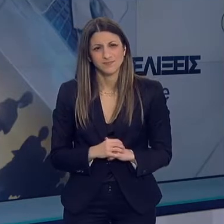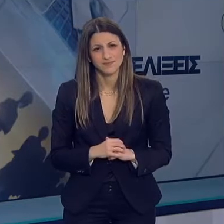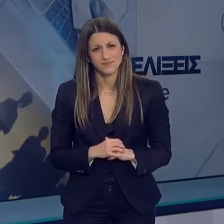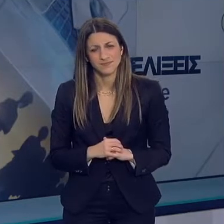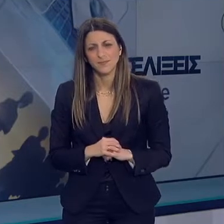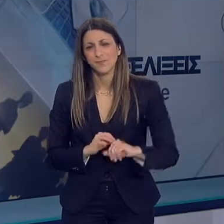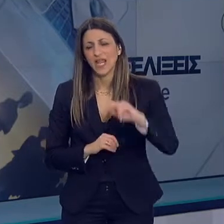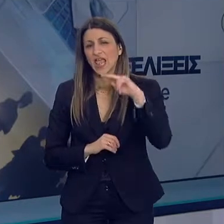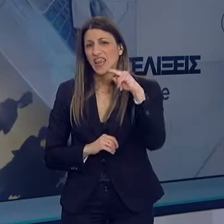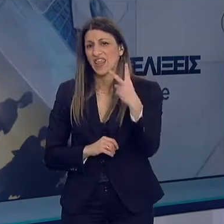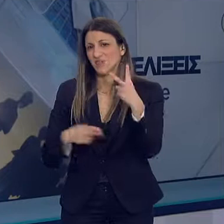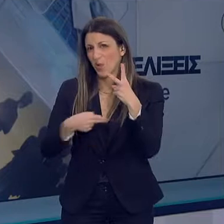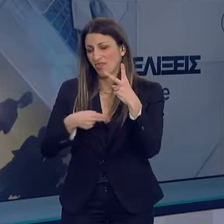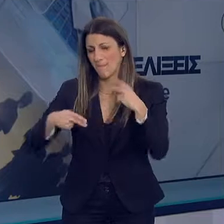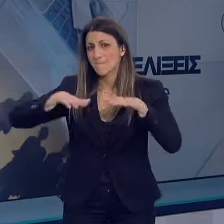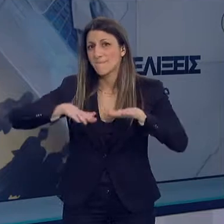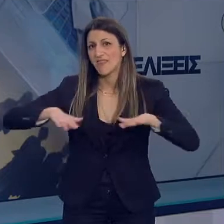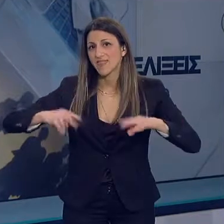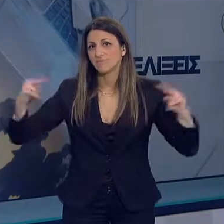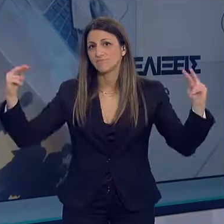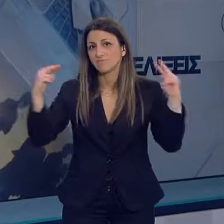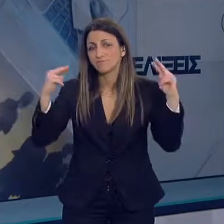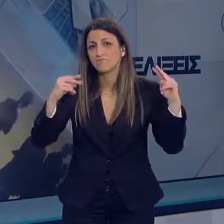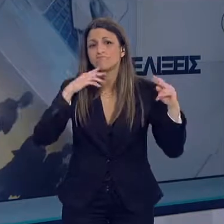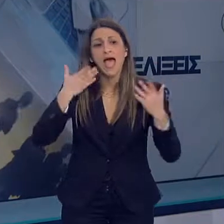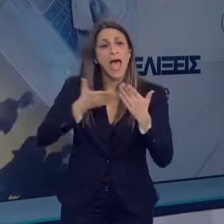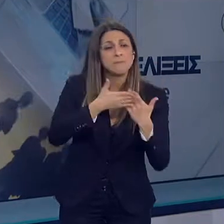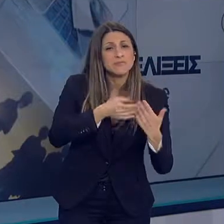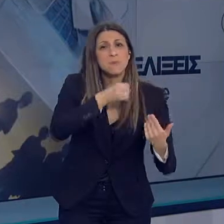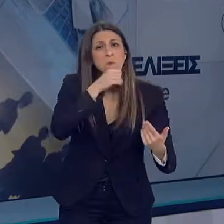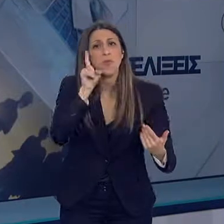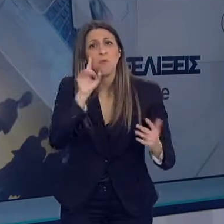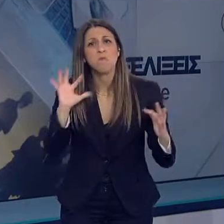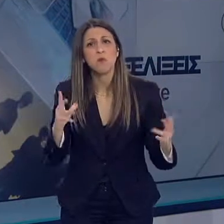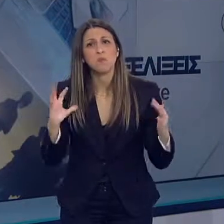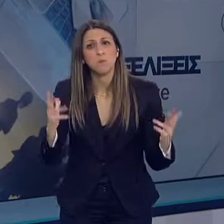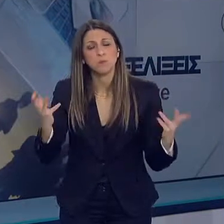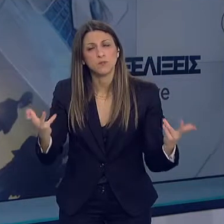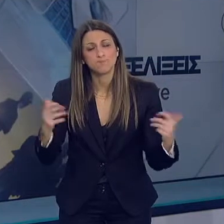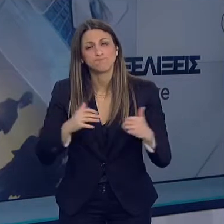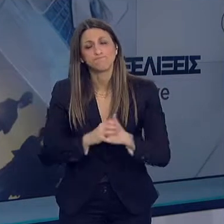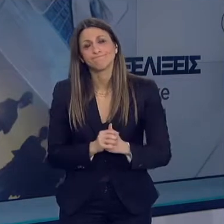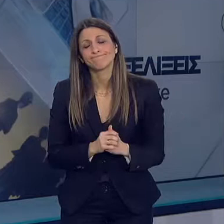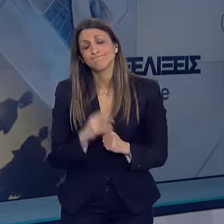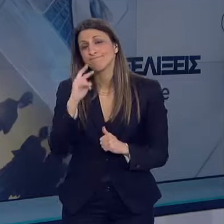Όσον αφορά το δεύτερο, το πότε τα παιδιά θα μπορέσουν να δουν τους παππούδες και τις γιαγιάδες,